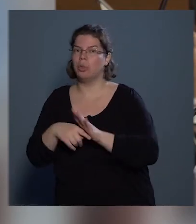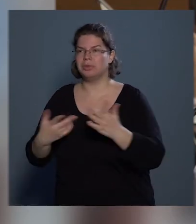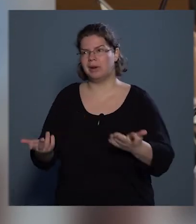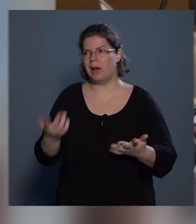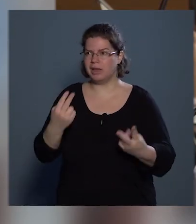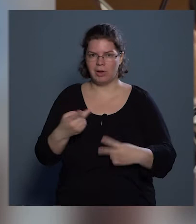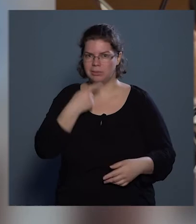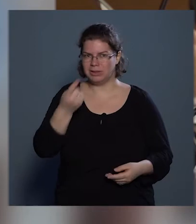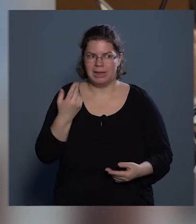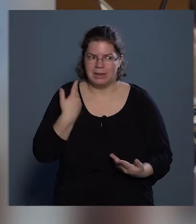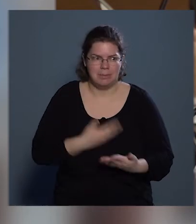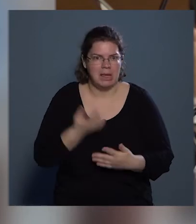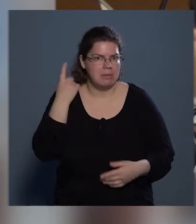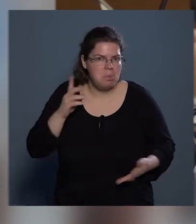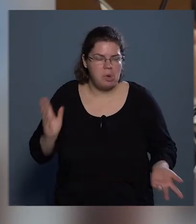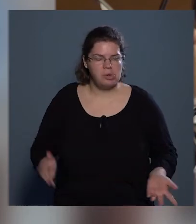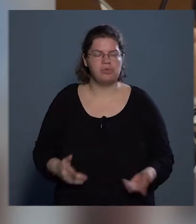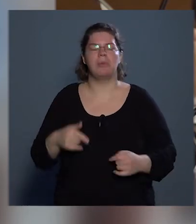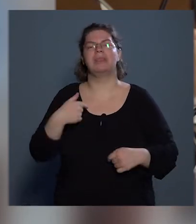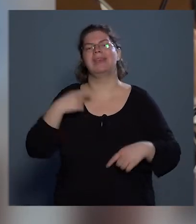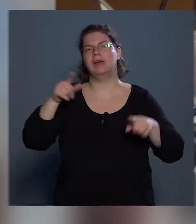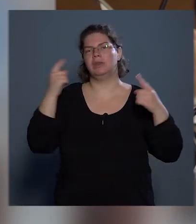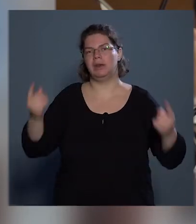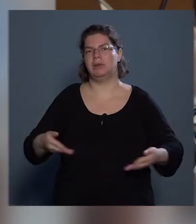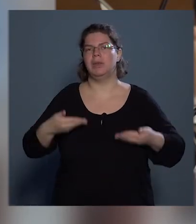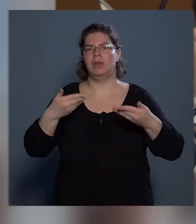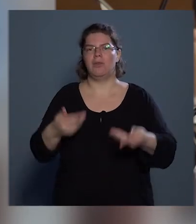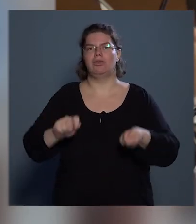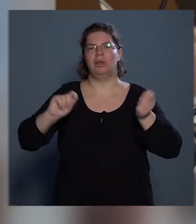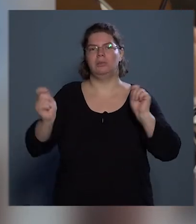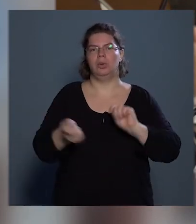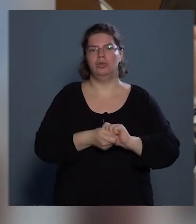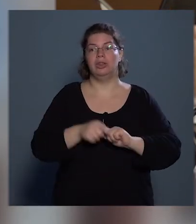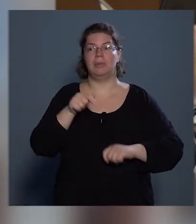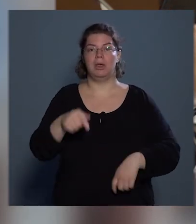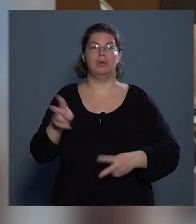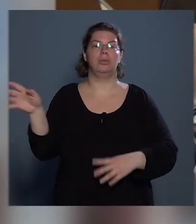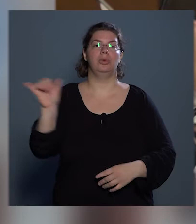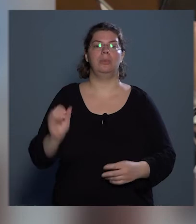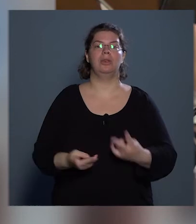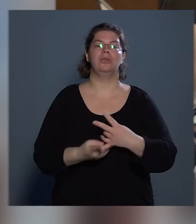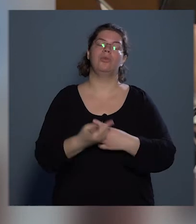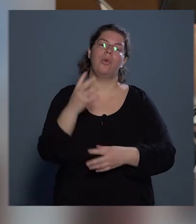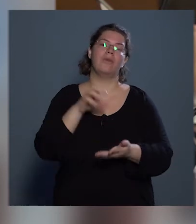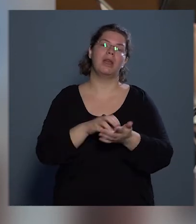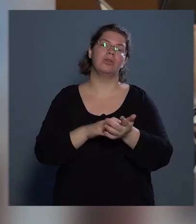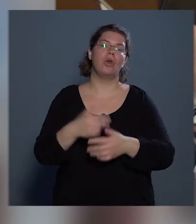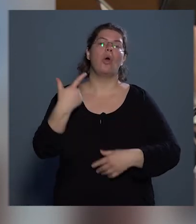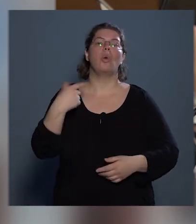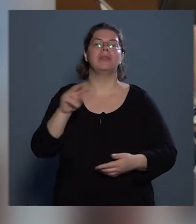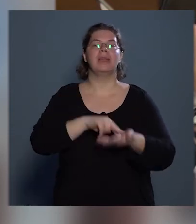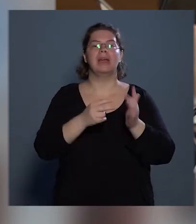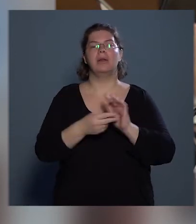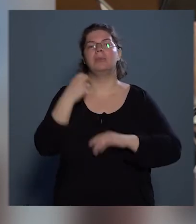lettem okosabb. Úgyhogy az én határozati javaslat módosításom az, hogy a Budapest főváros 20. kelet Pest Erzsébet